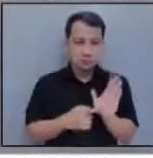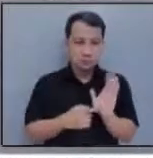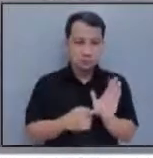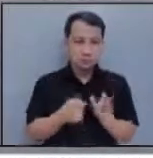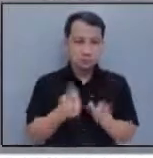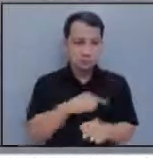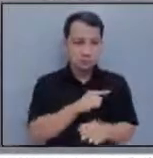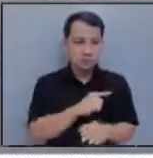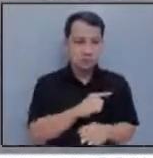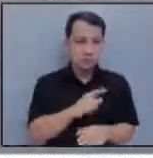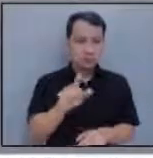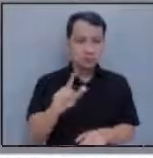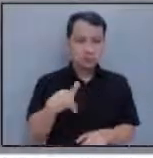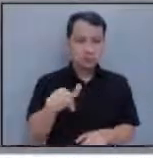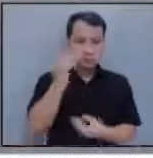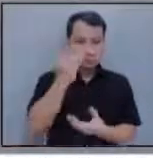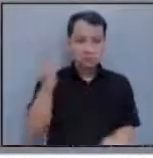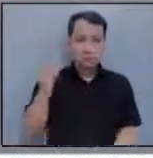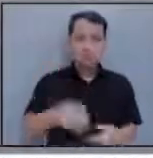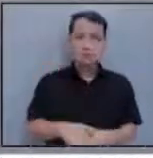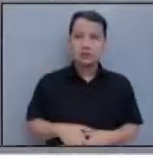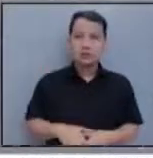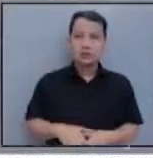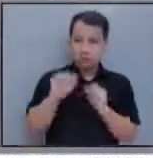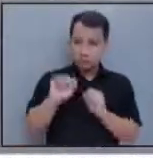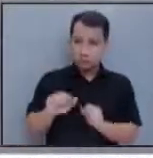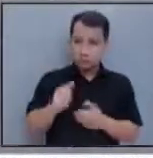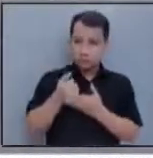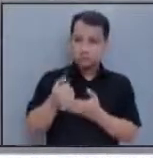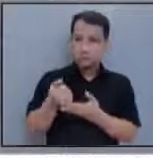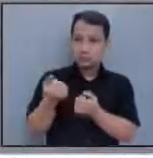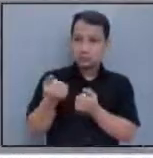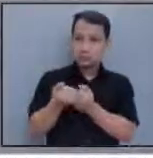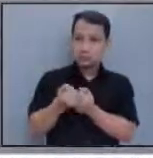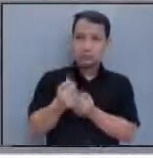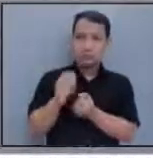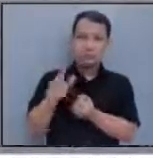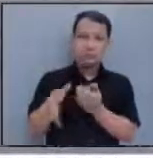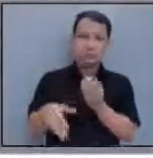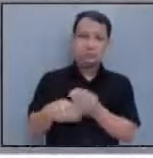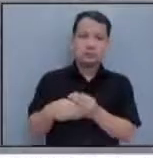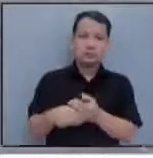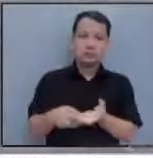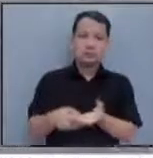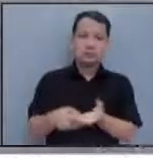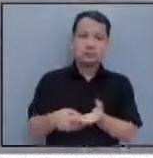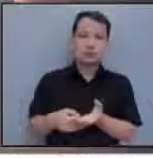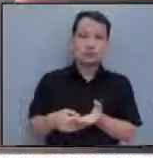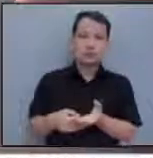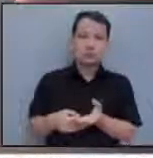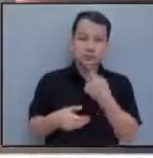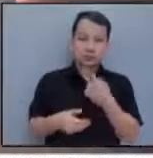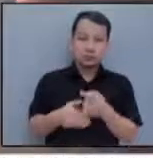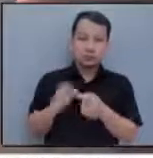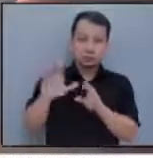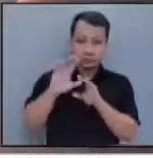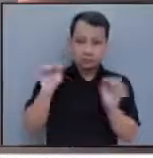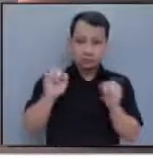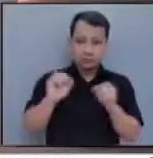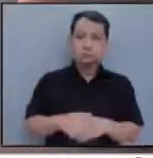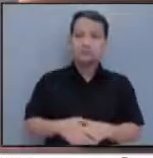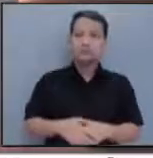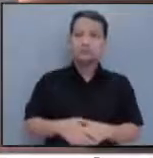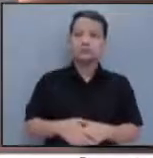local ordinances that would support the agenda, the executive agenda of the president. Giit ni Vice